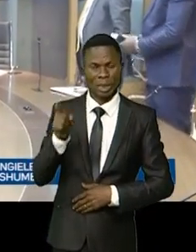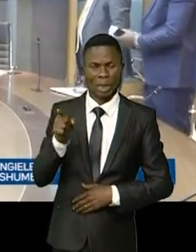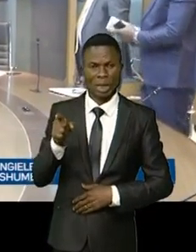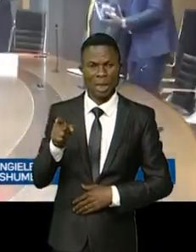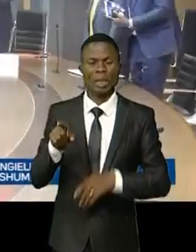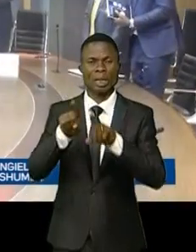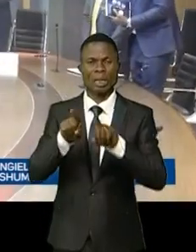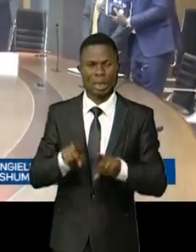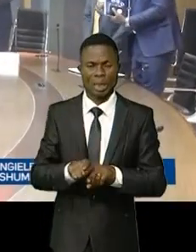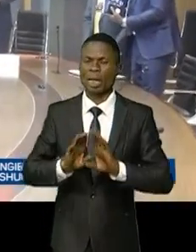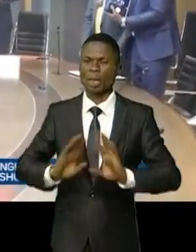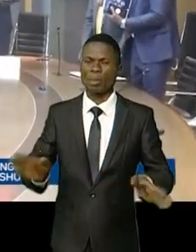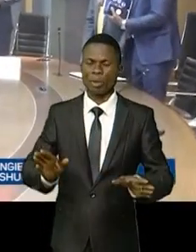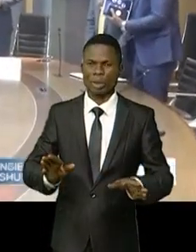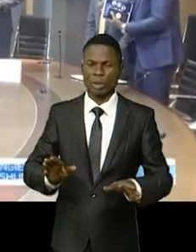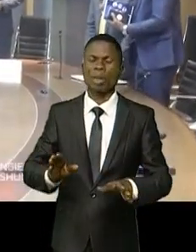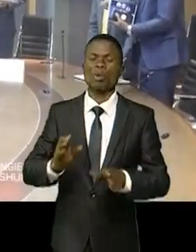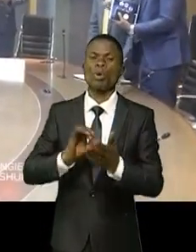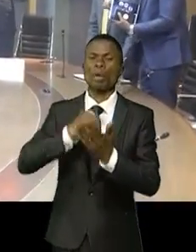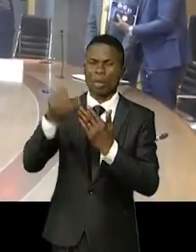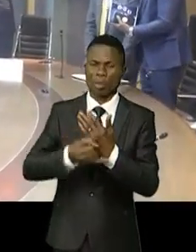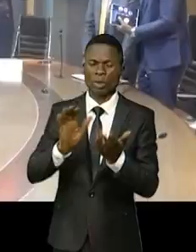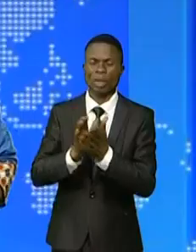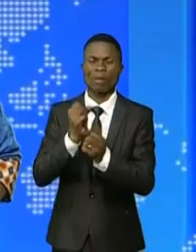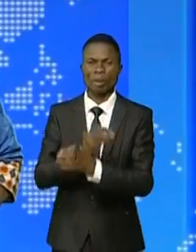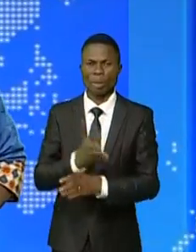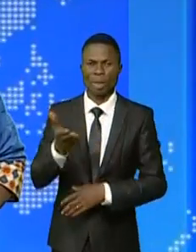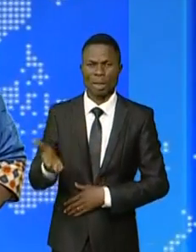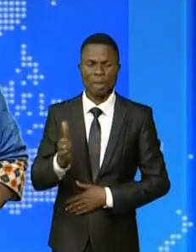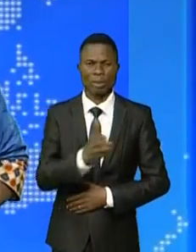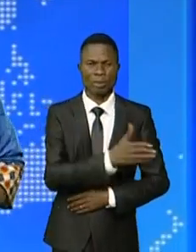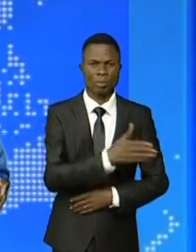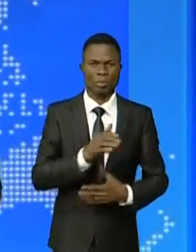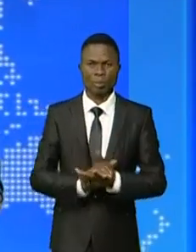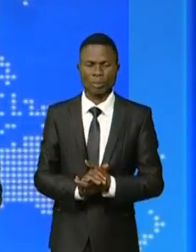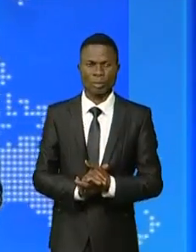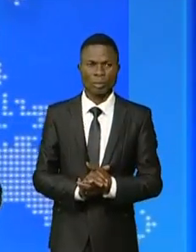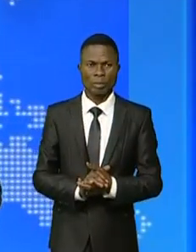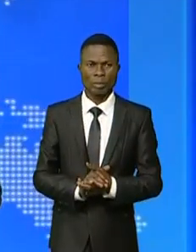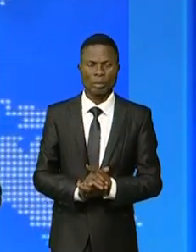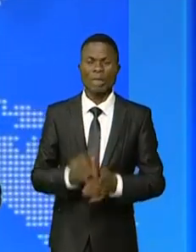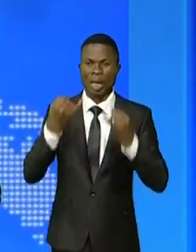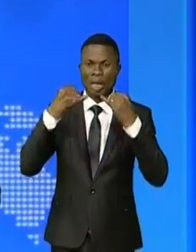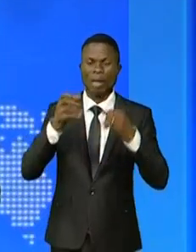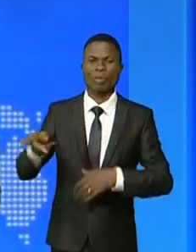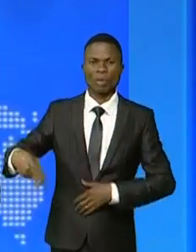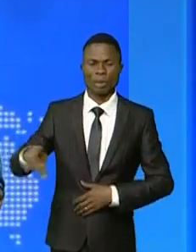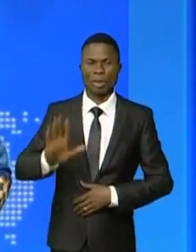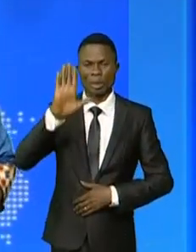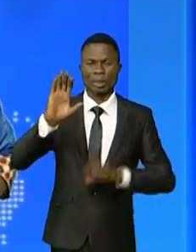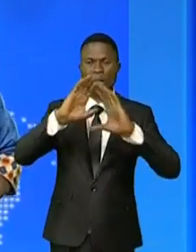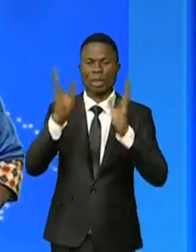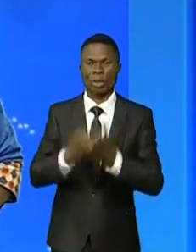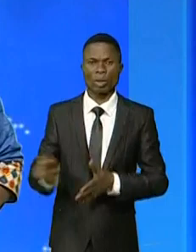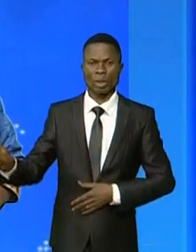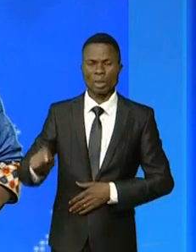Augustin Kibasa Maliba, suffit pour la matérialisation de ces projets. Les nouvelles de nos provinces, 5 communautés du